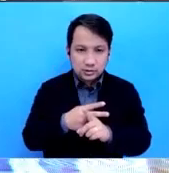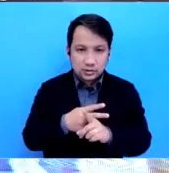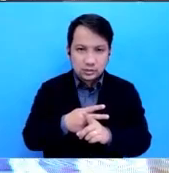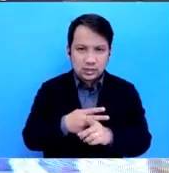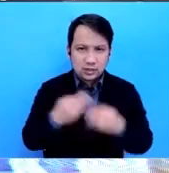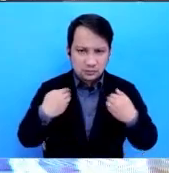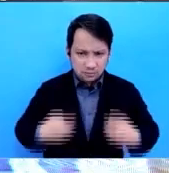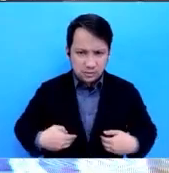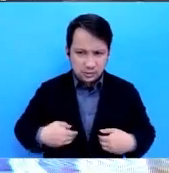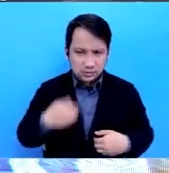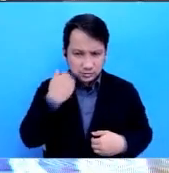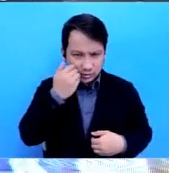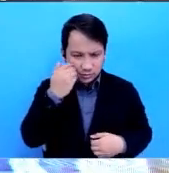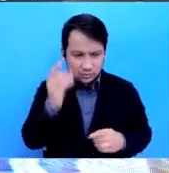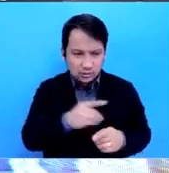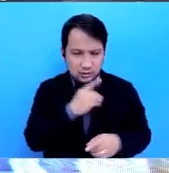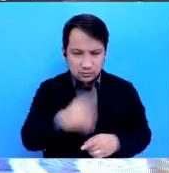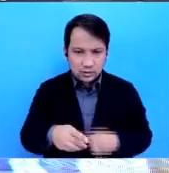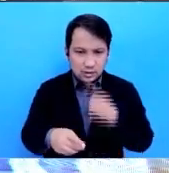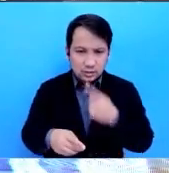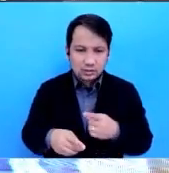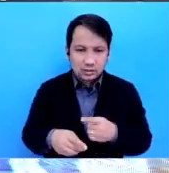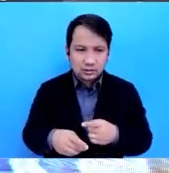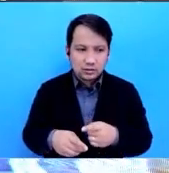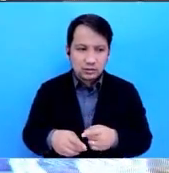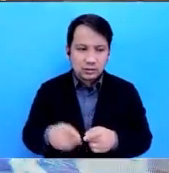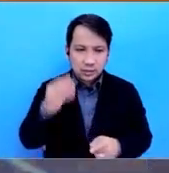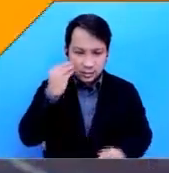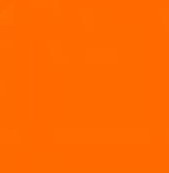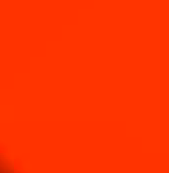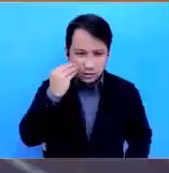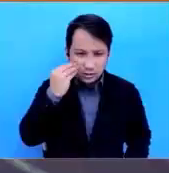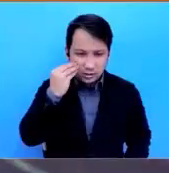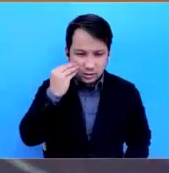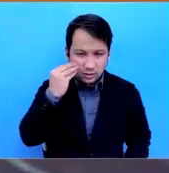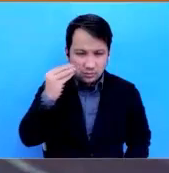shaming. Nasa frontline ng balitang yan si MJ Marfori.